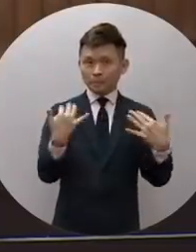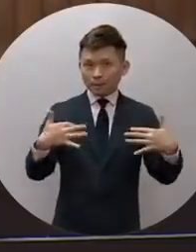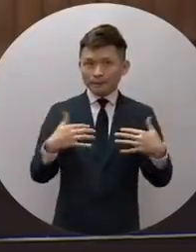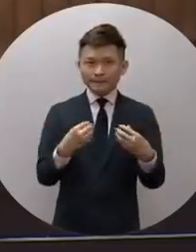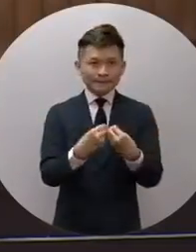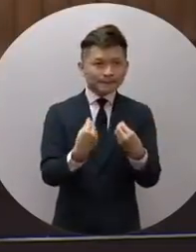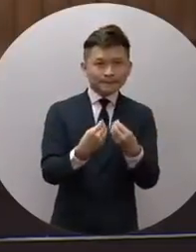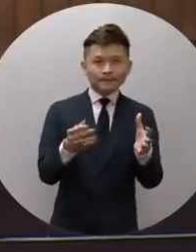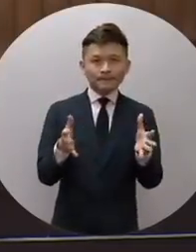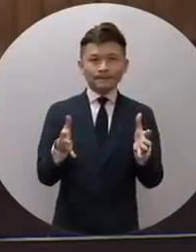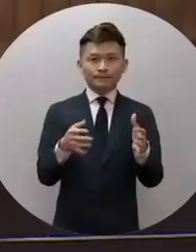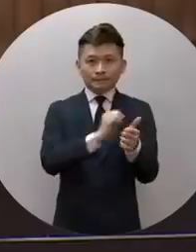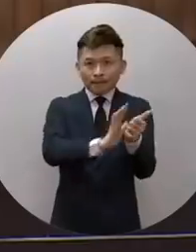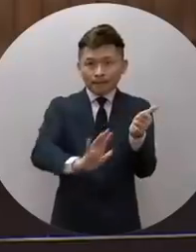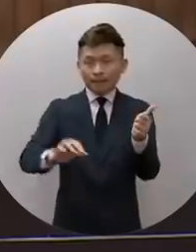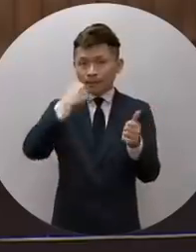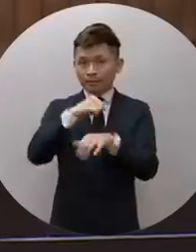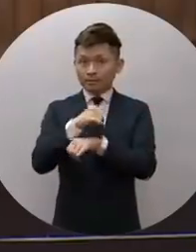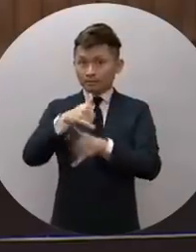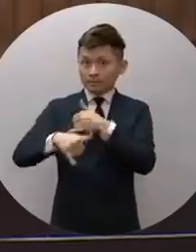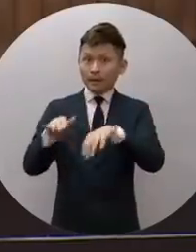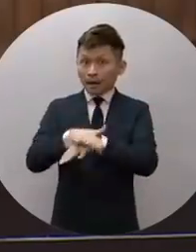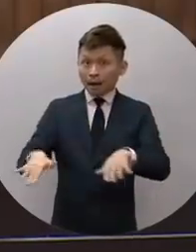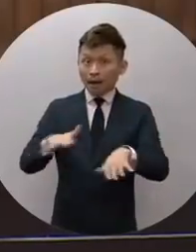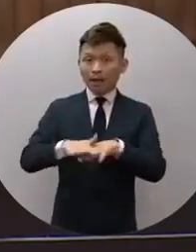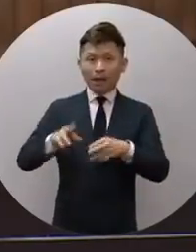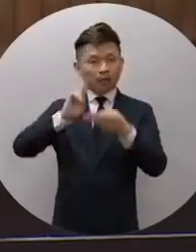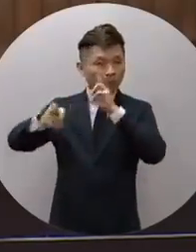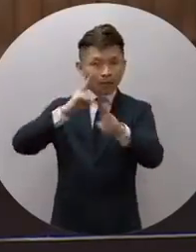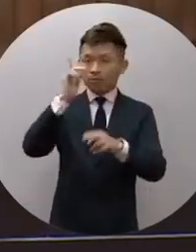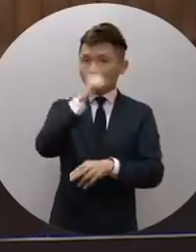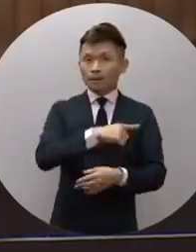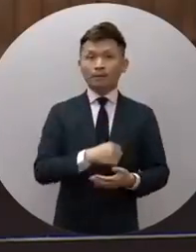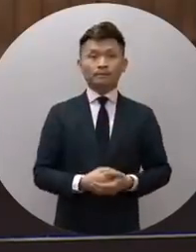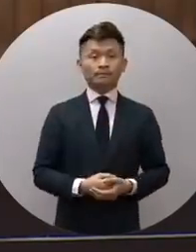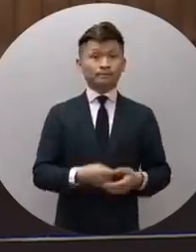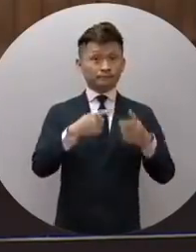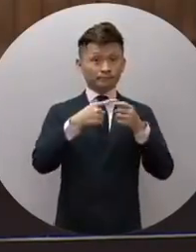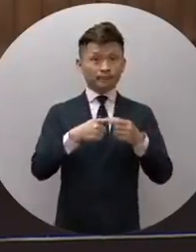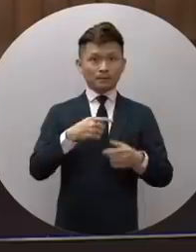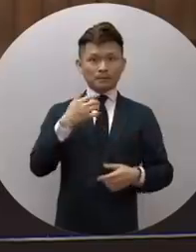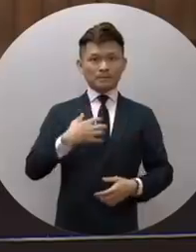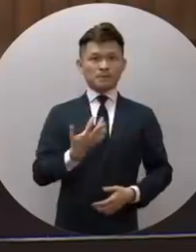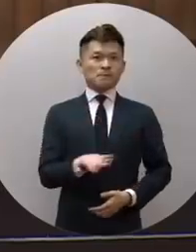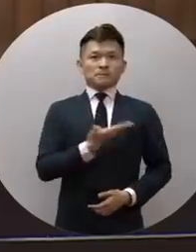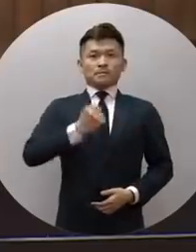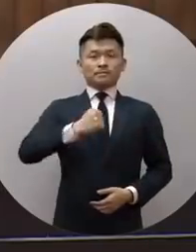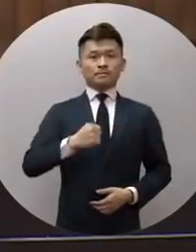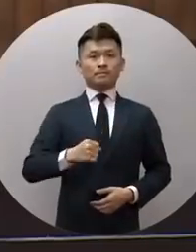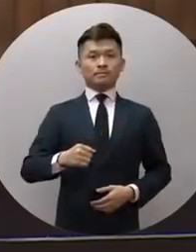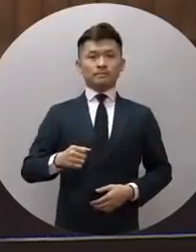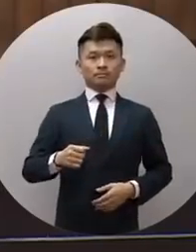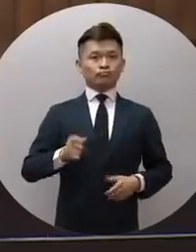事关全民的安危，实在是轻忽不得的。一，不能逞一时之快，任